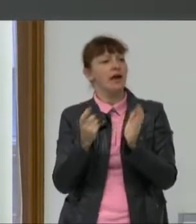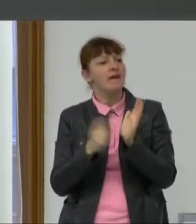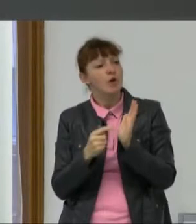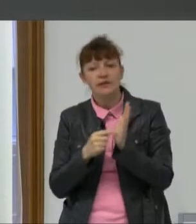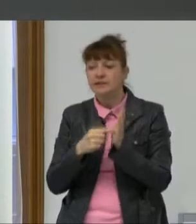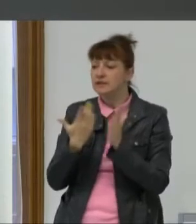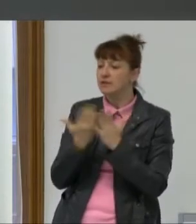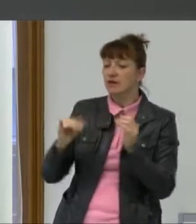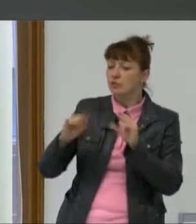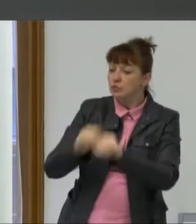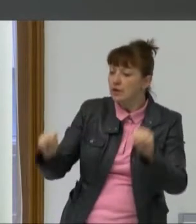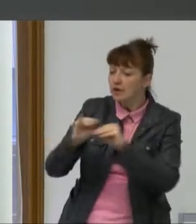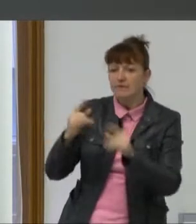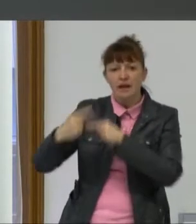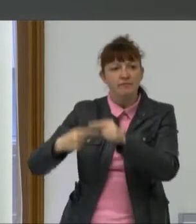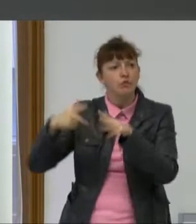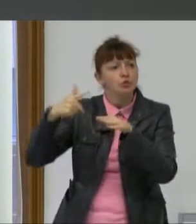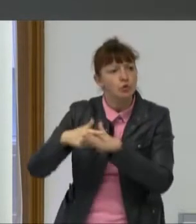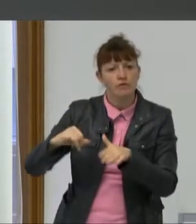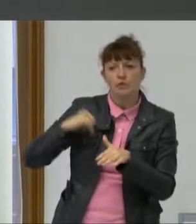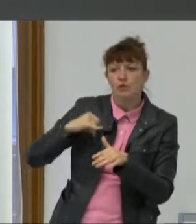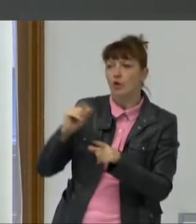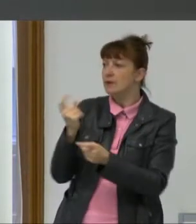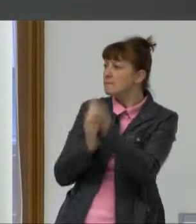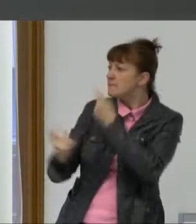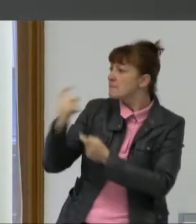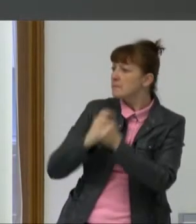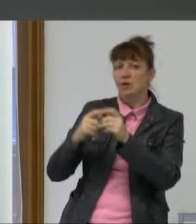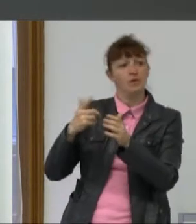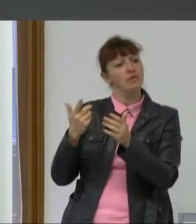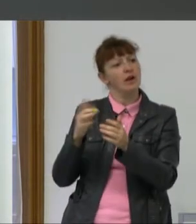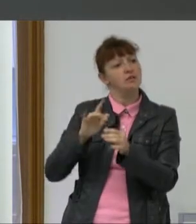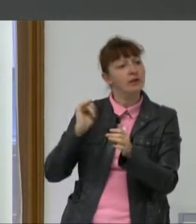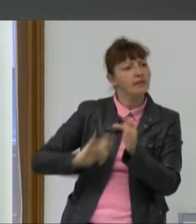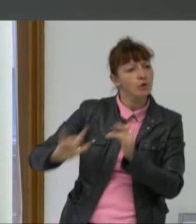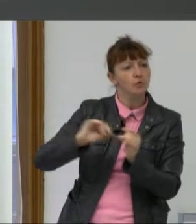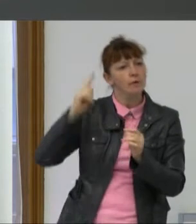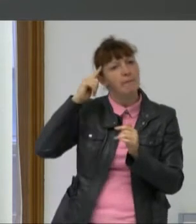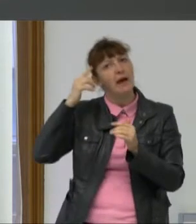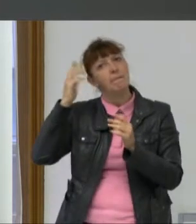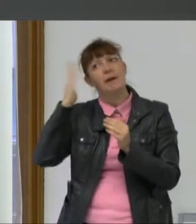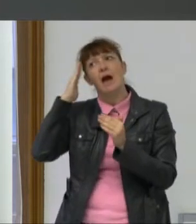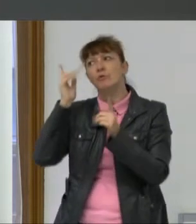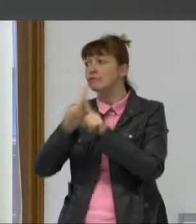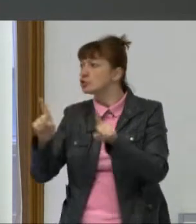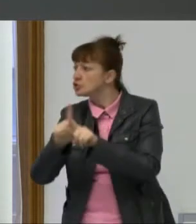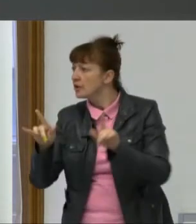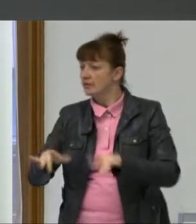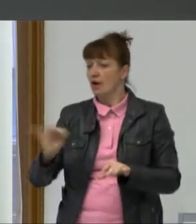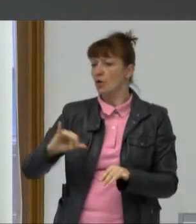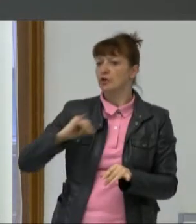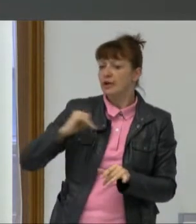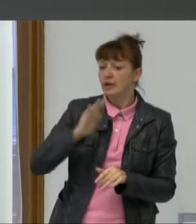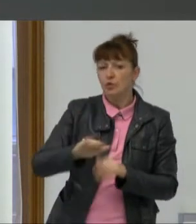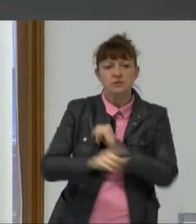mit Beeinträchtigungen und Entwicklungsstörungen, mit Migrationshintergrund und normabweichenden Begabungsstrukturen sowie von Kindern und Jugendlichen